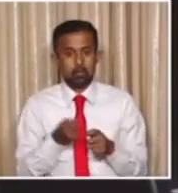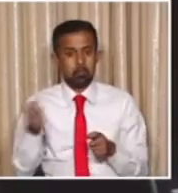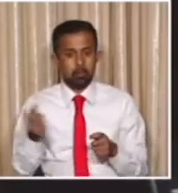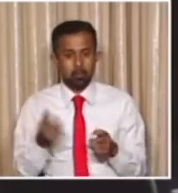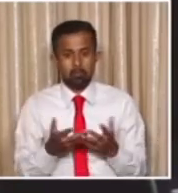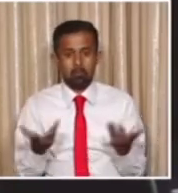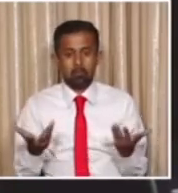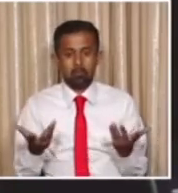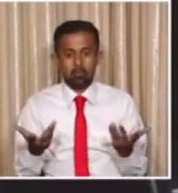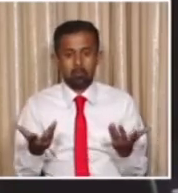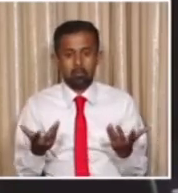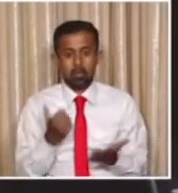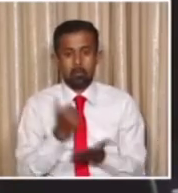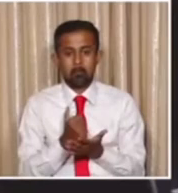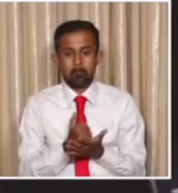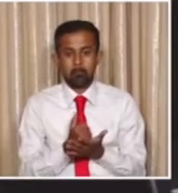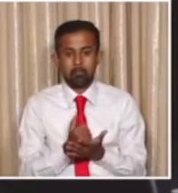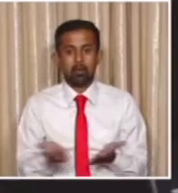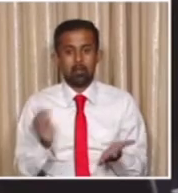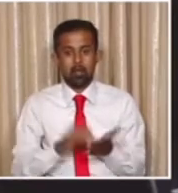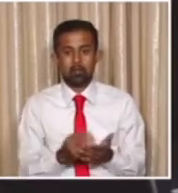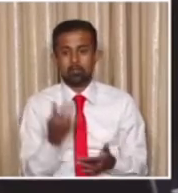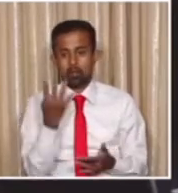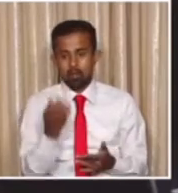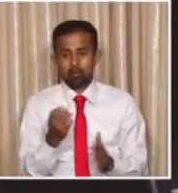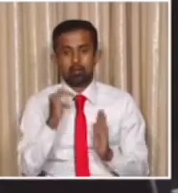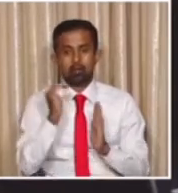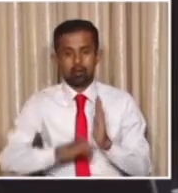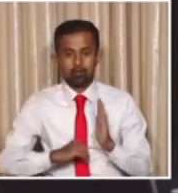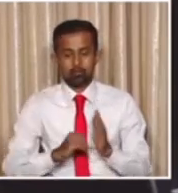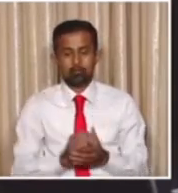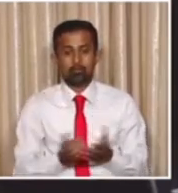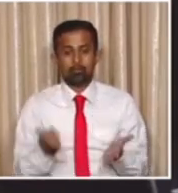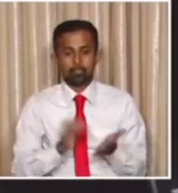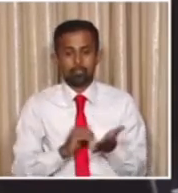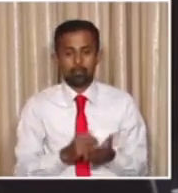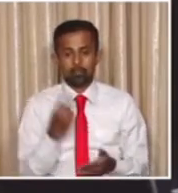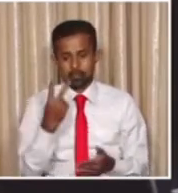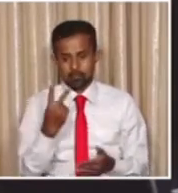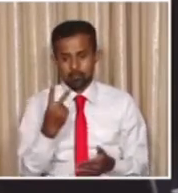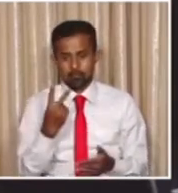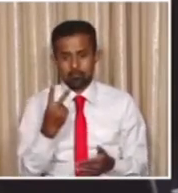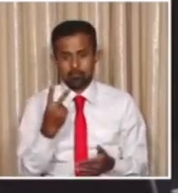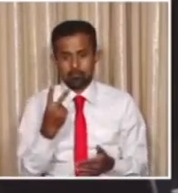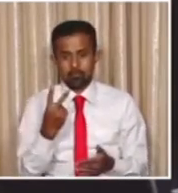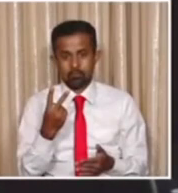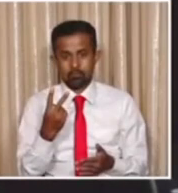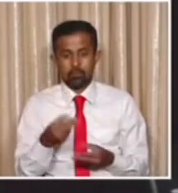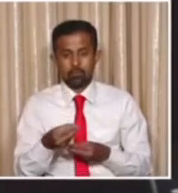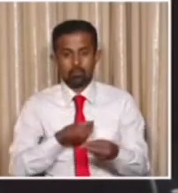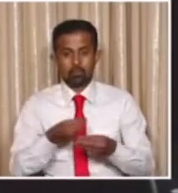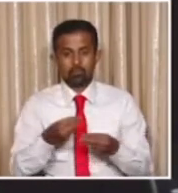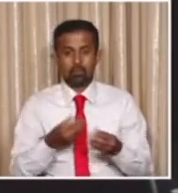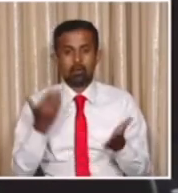බැරුව ඒගොල්ලන්ට බැංකු වලින් කරන්නේ තායි රුපියල් 4000ක් දඩ ගහනවා දේවතාවක් ඒක වුණොත් ඒගොල්ලෝ එක තියෙන ඒ ගනුදෙනු